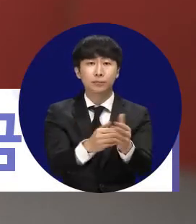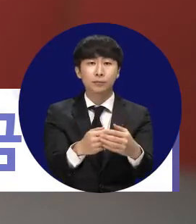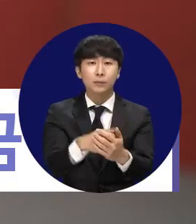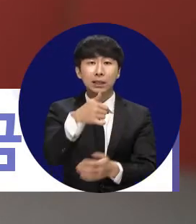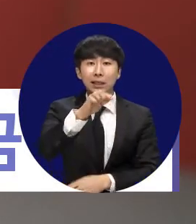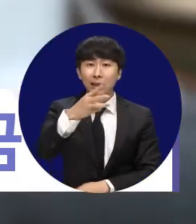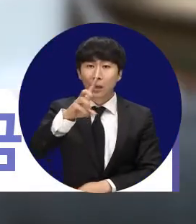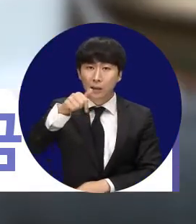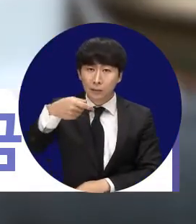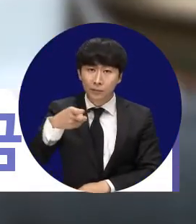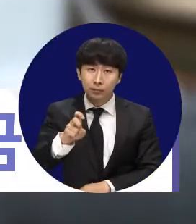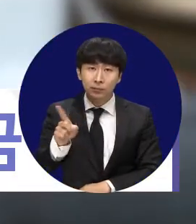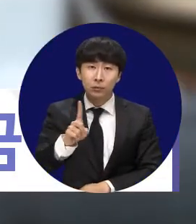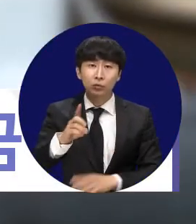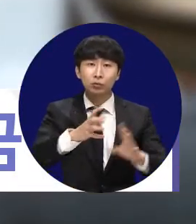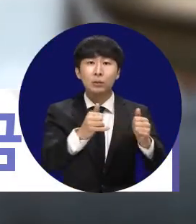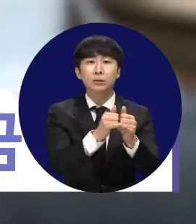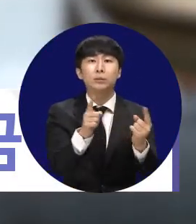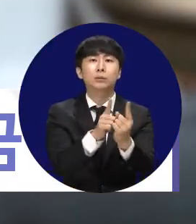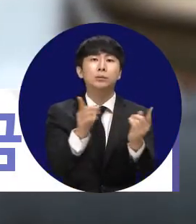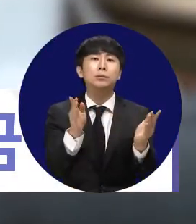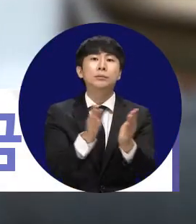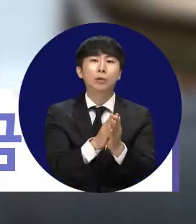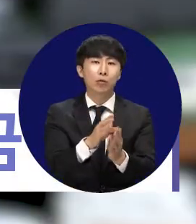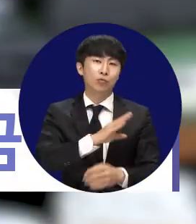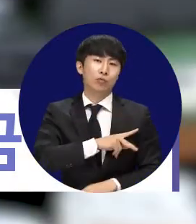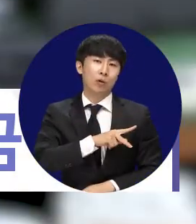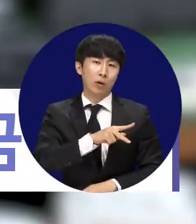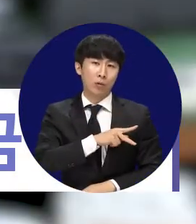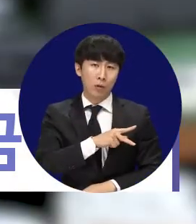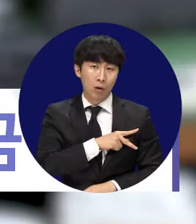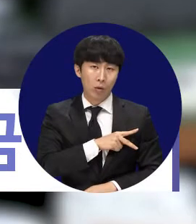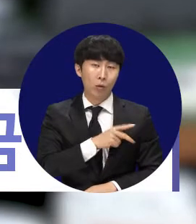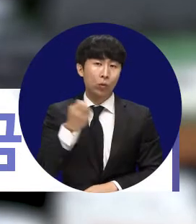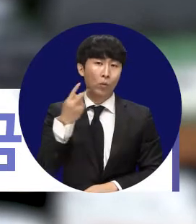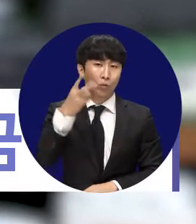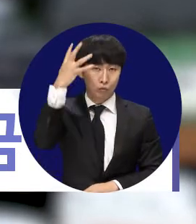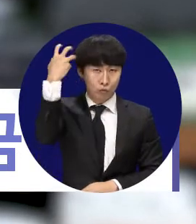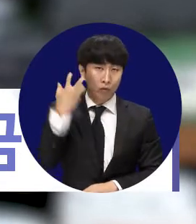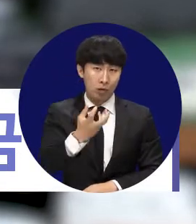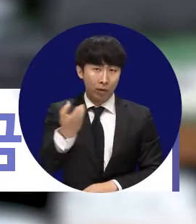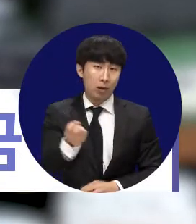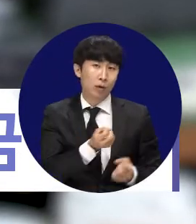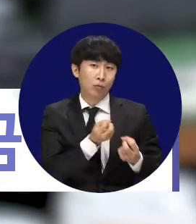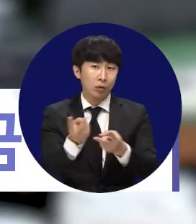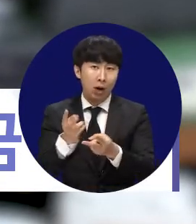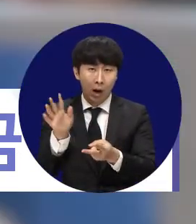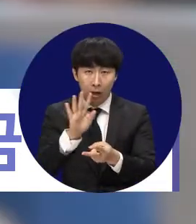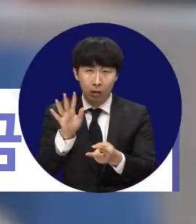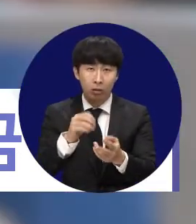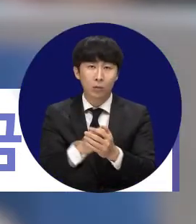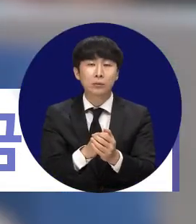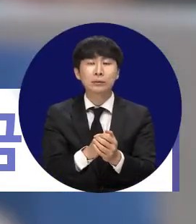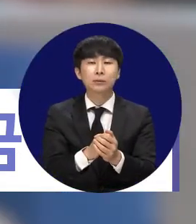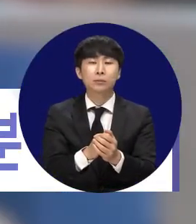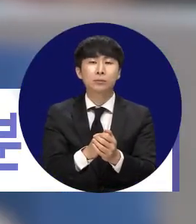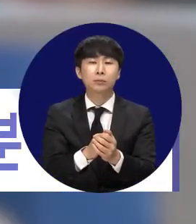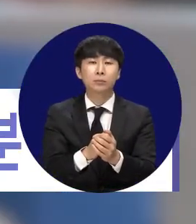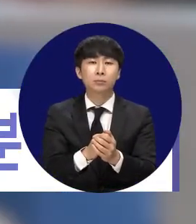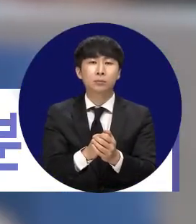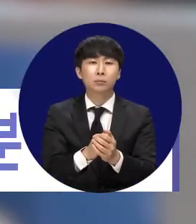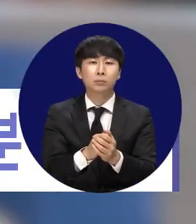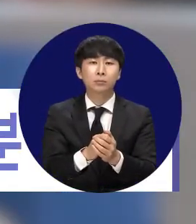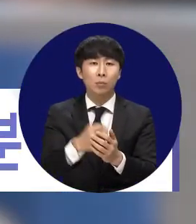국회의원 후원회 또는 중앙당 후원회 등에 기부하는 후원금과 달리 선거관리위원회에 기부하는 정치자금인데요.